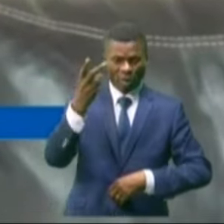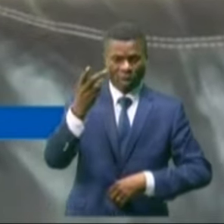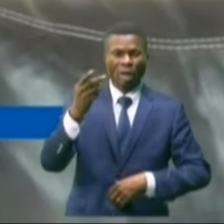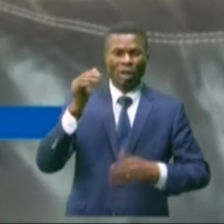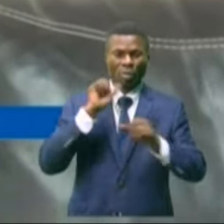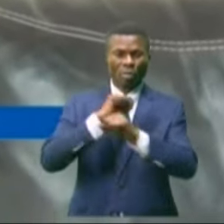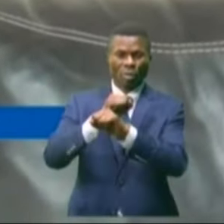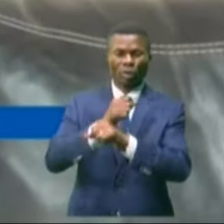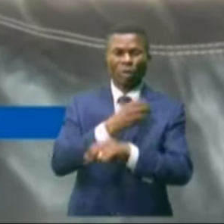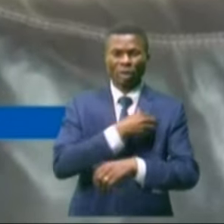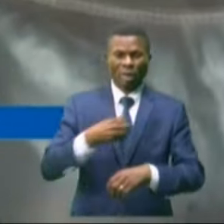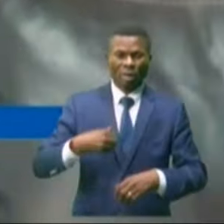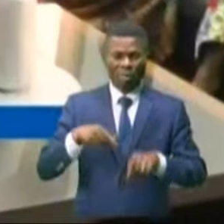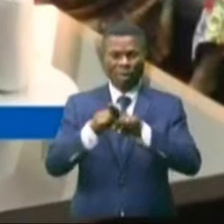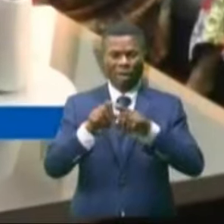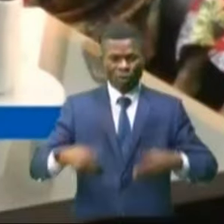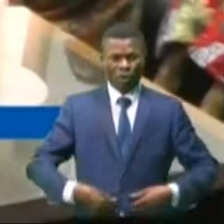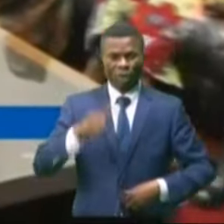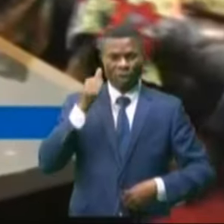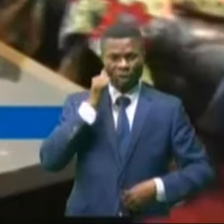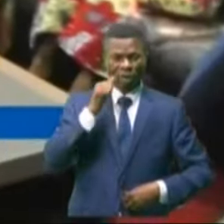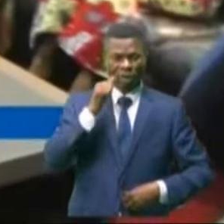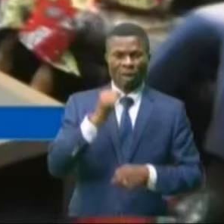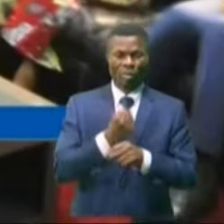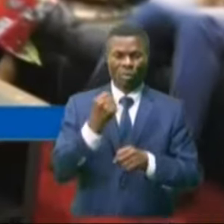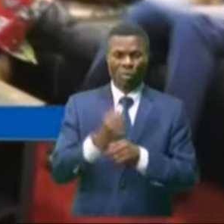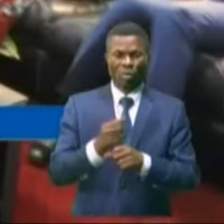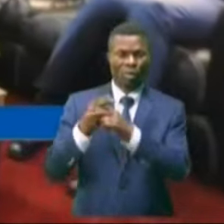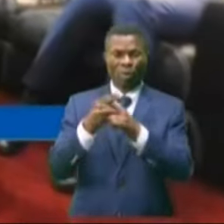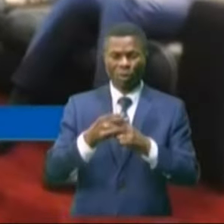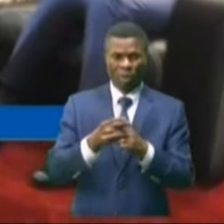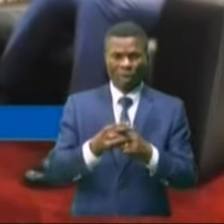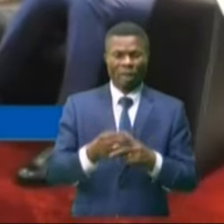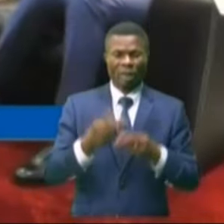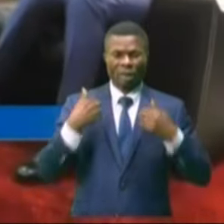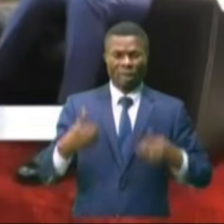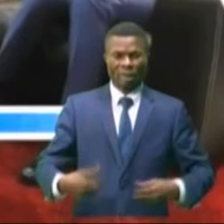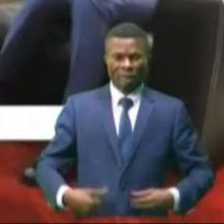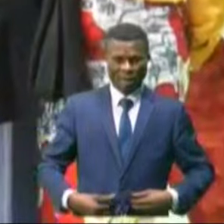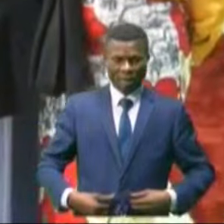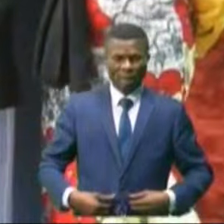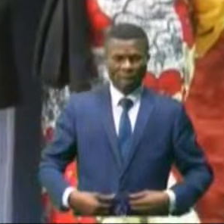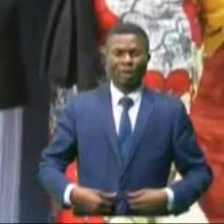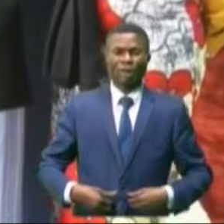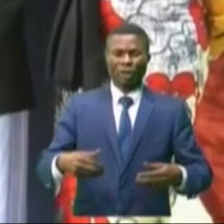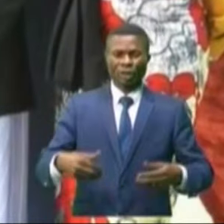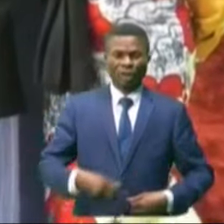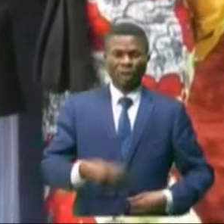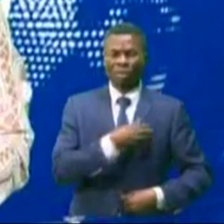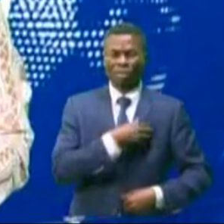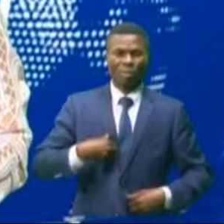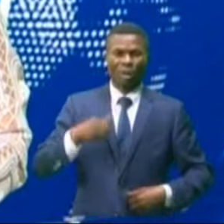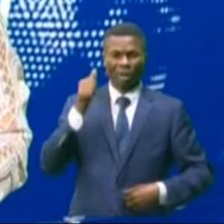et la jeune femme, aussi dans le domaine de la sécurité, de la santé, de l'éducation et autres.